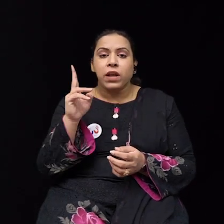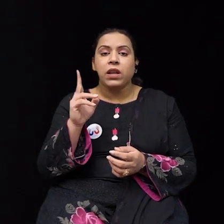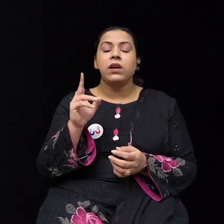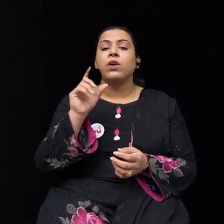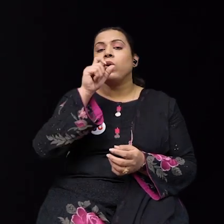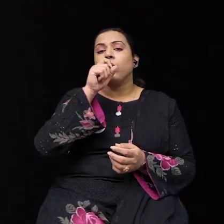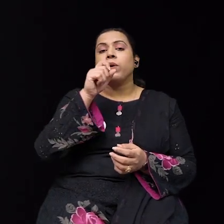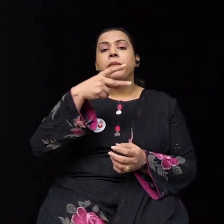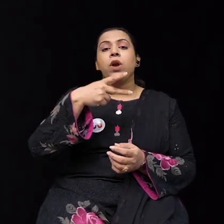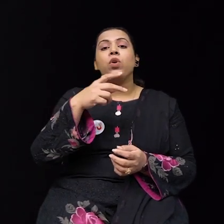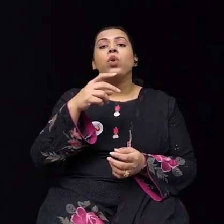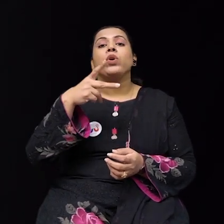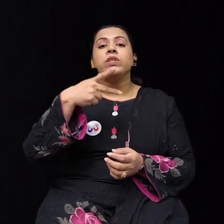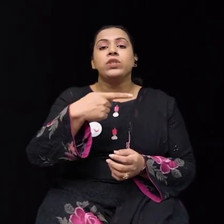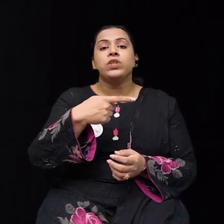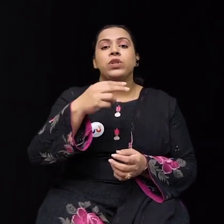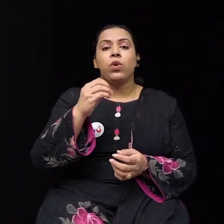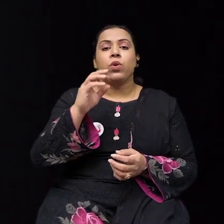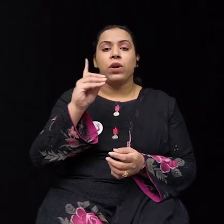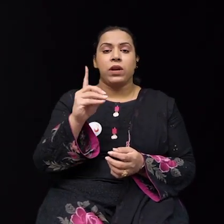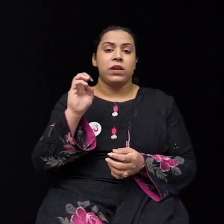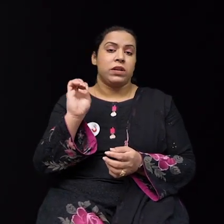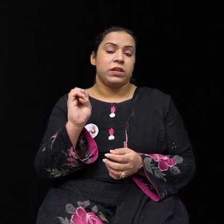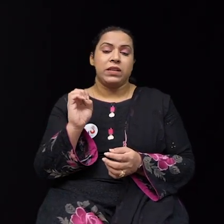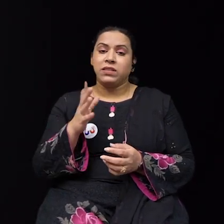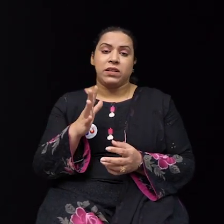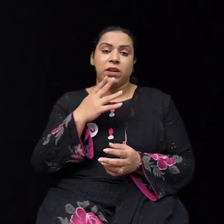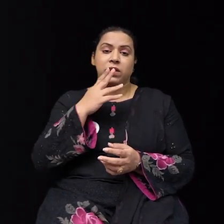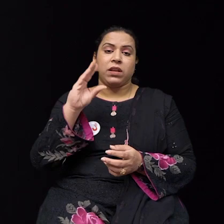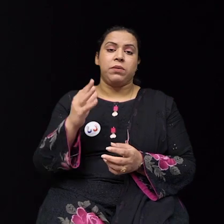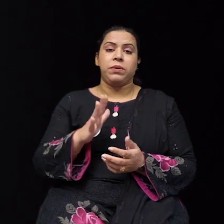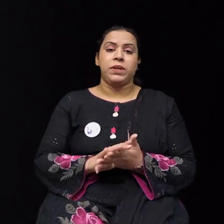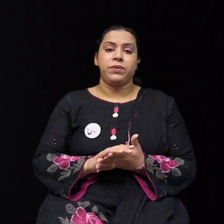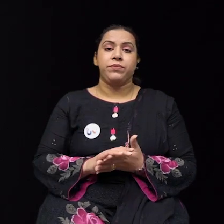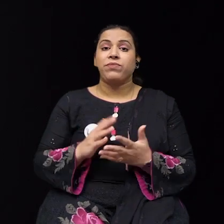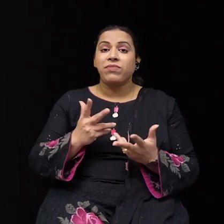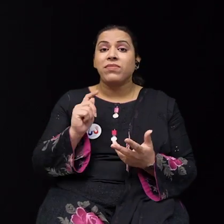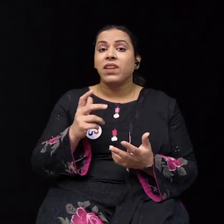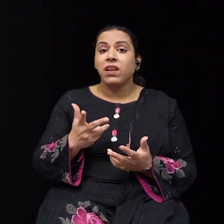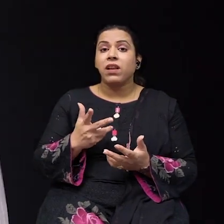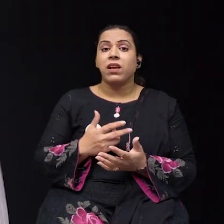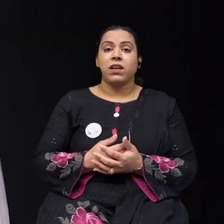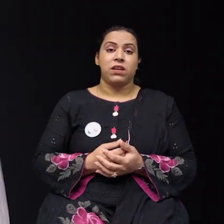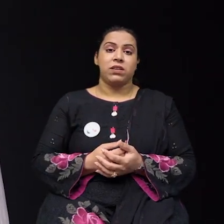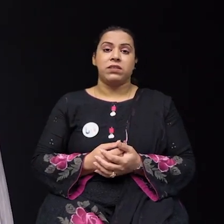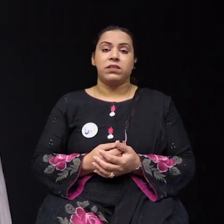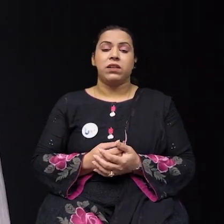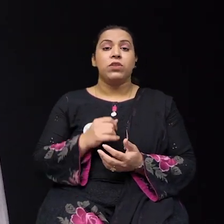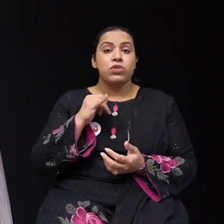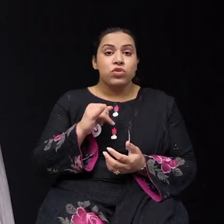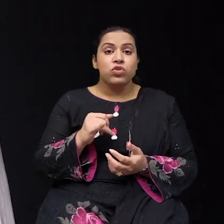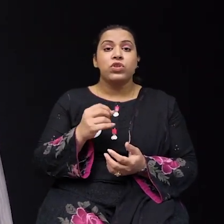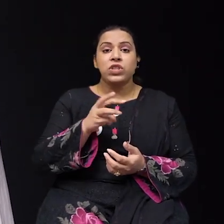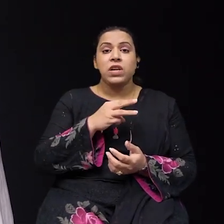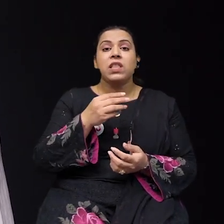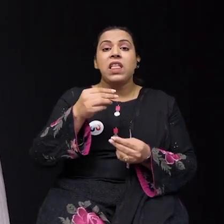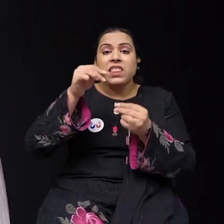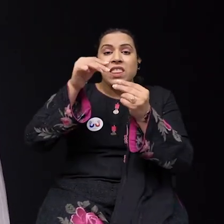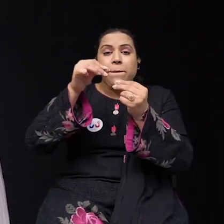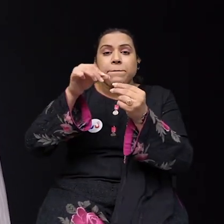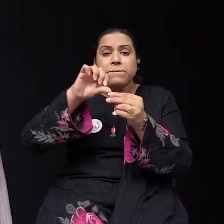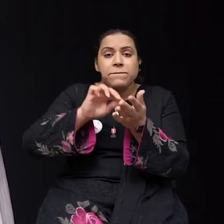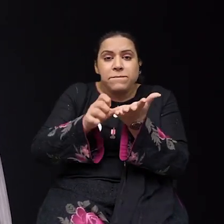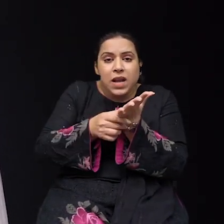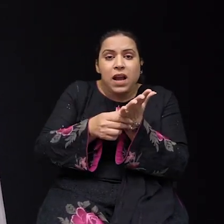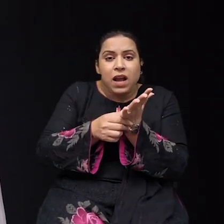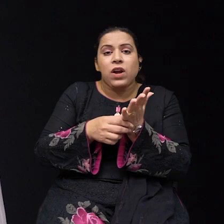میں گولڈ لیف سے کم کی سگریٹ پیتا نہیں۔ ذرا حساب تو لگائیے کہ آپ لوگ کرتے کیا ہیں۔ جو شخص تمباکو کے کسی فارم میں